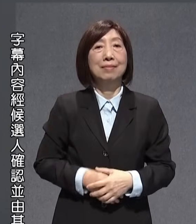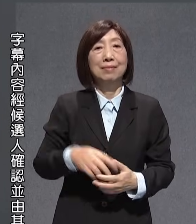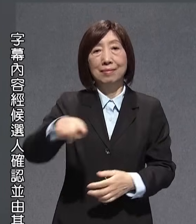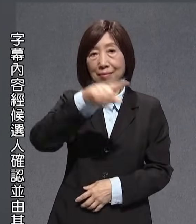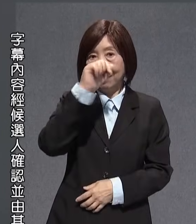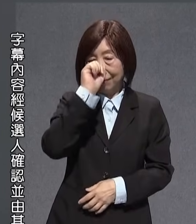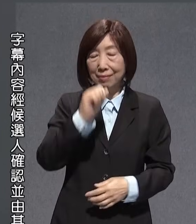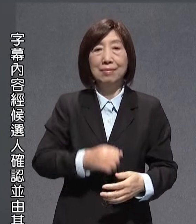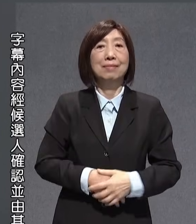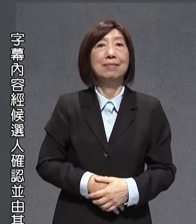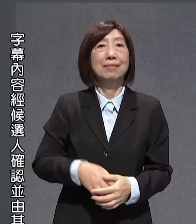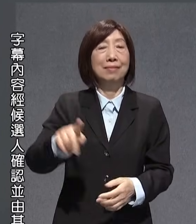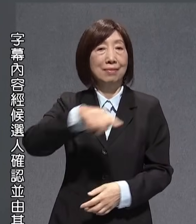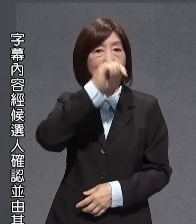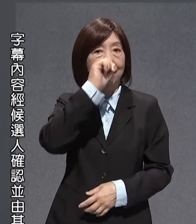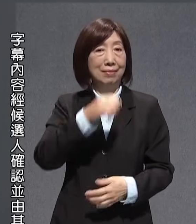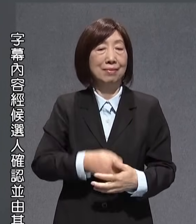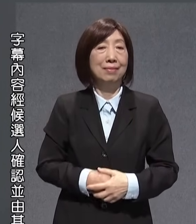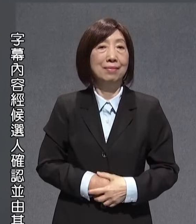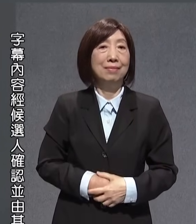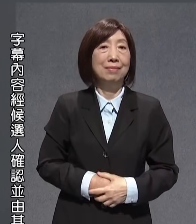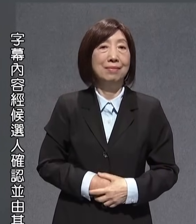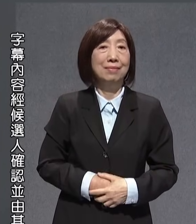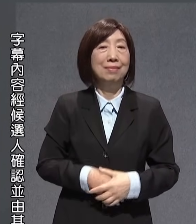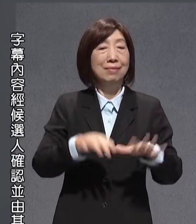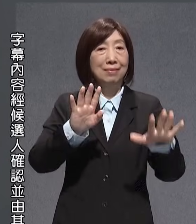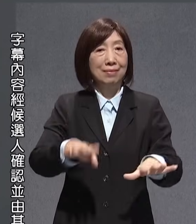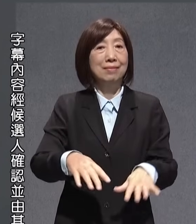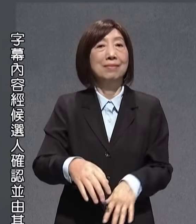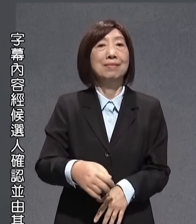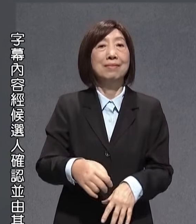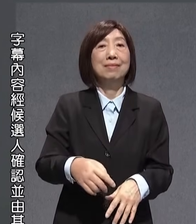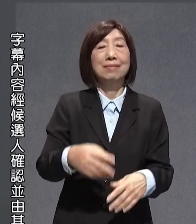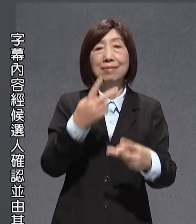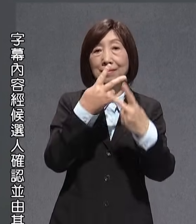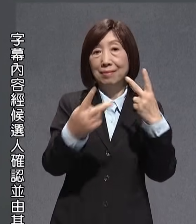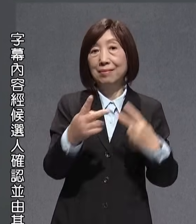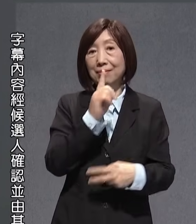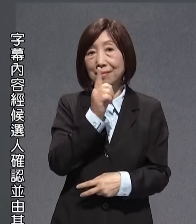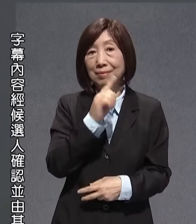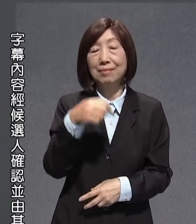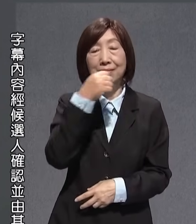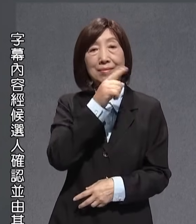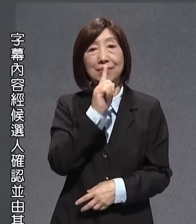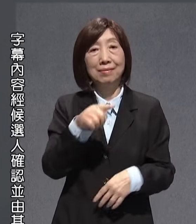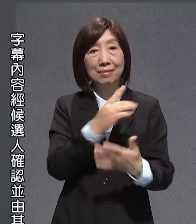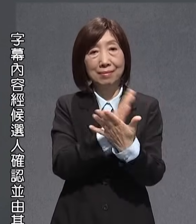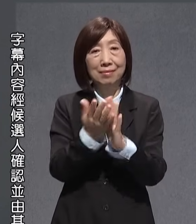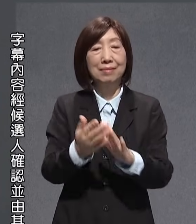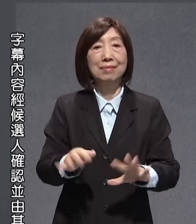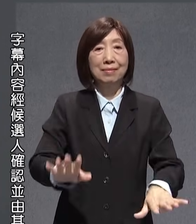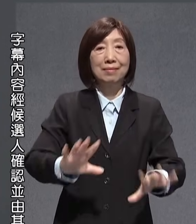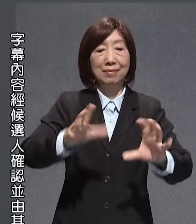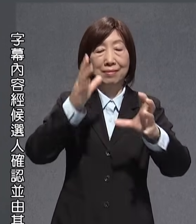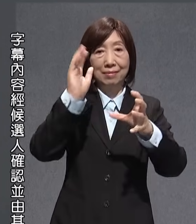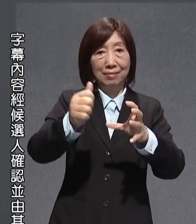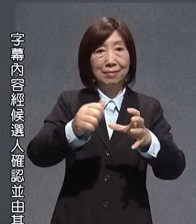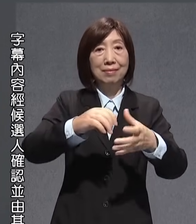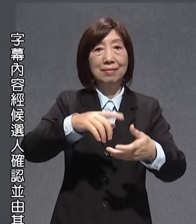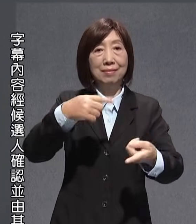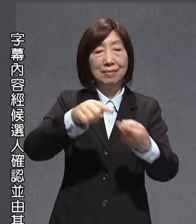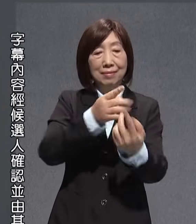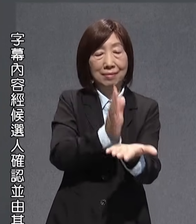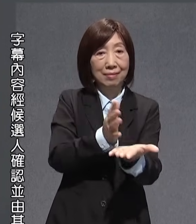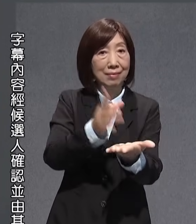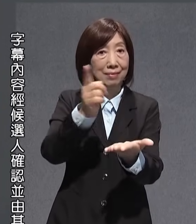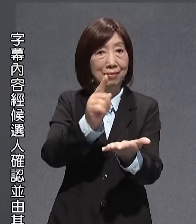大家好，大家好，大家好，台尬侯。总统应该要提出国家愿景蓝